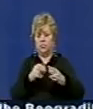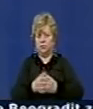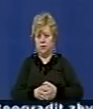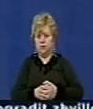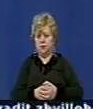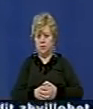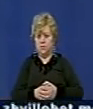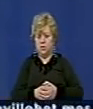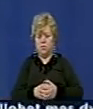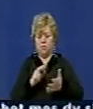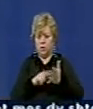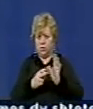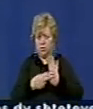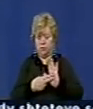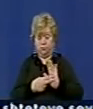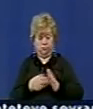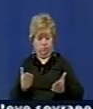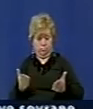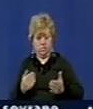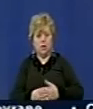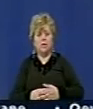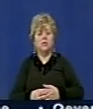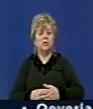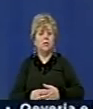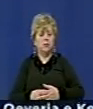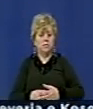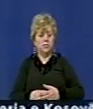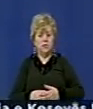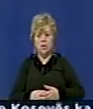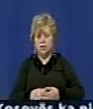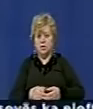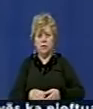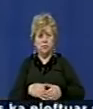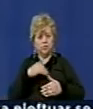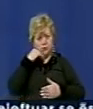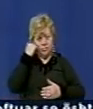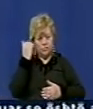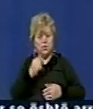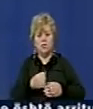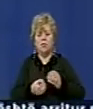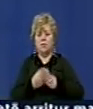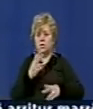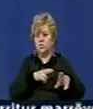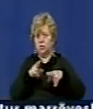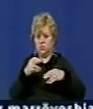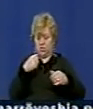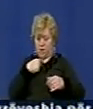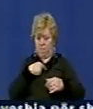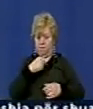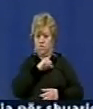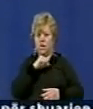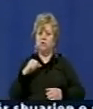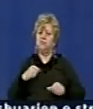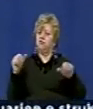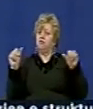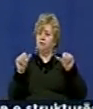po ashtu nga politika. Andaj është e turpshme të refuzohet themelimi i gjykatës speciale, kur ne jemi ata që vetë dështuam